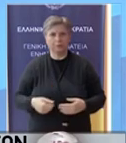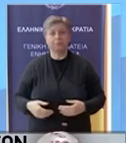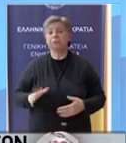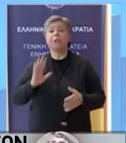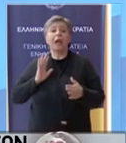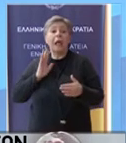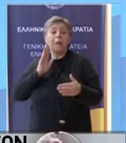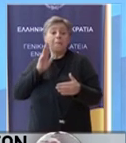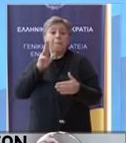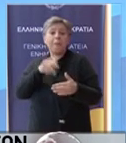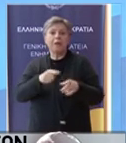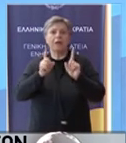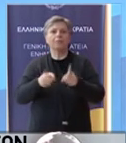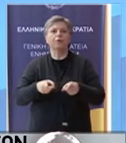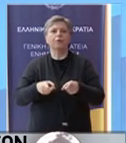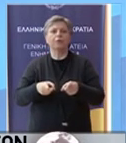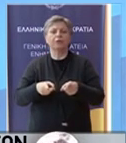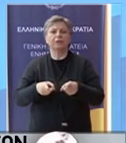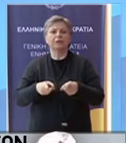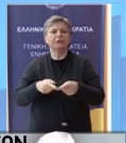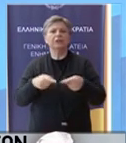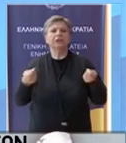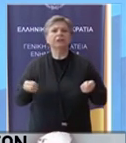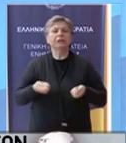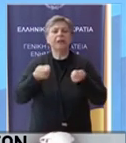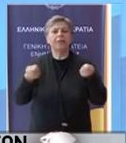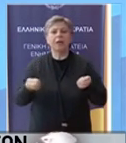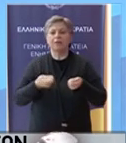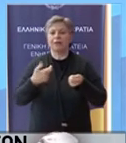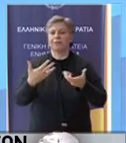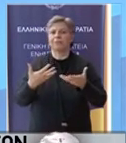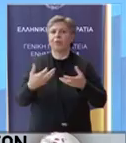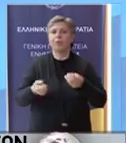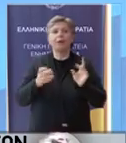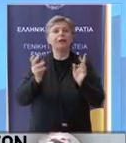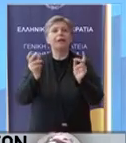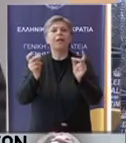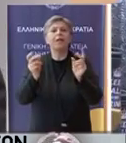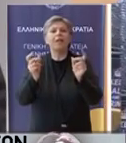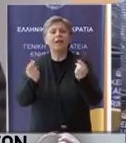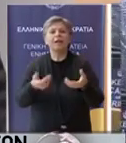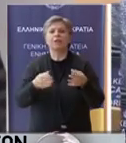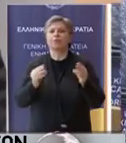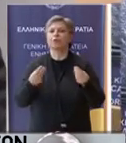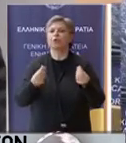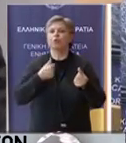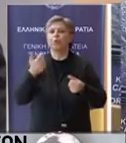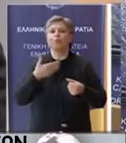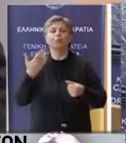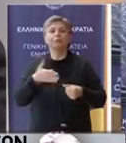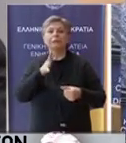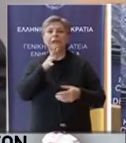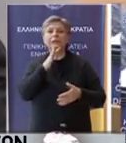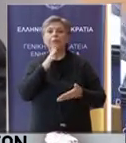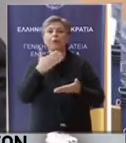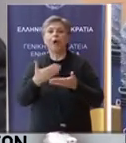να γίνει αυτό, θα υπάρξει ρύθμιση γέφυρα για την προσωρινή αδειοδότηση των καναλιών